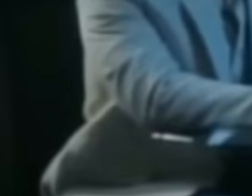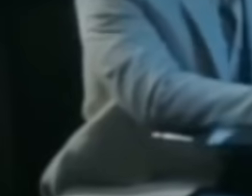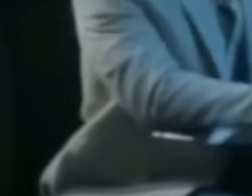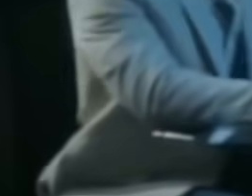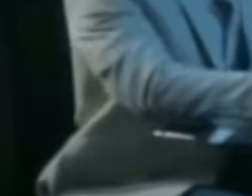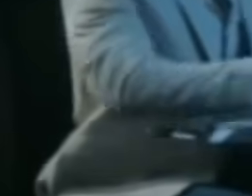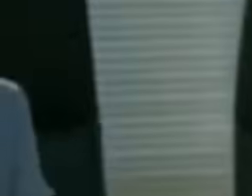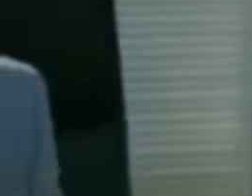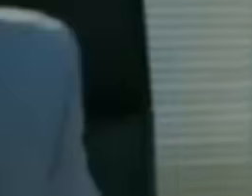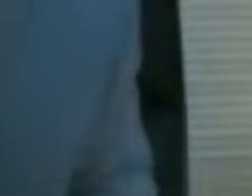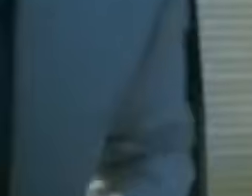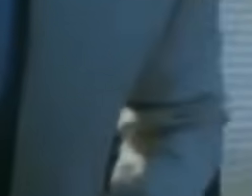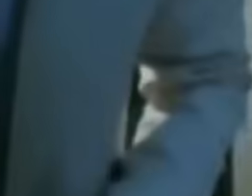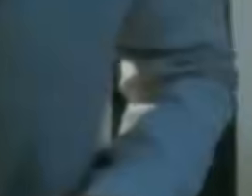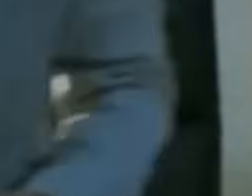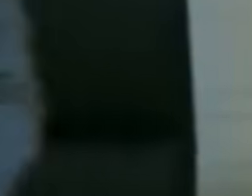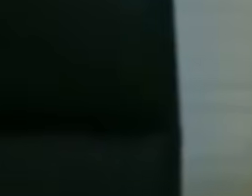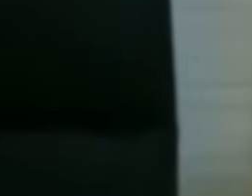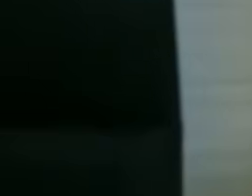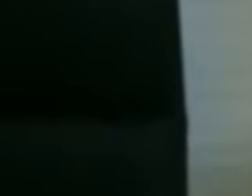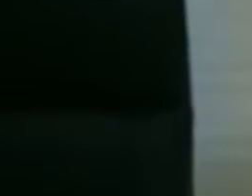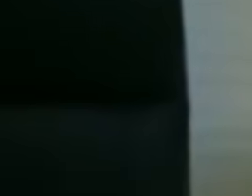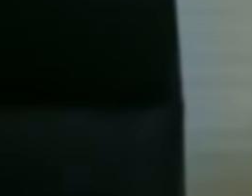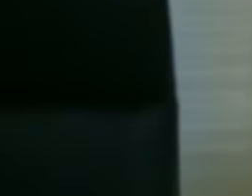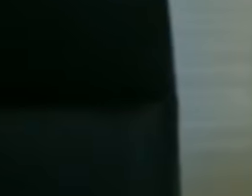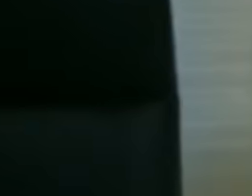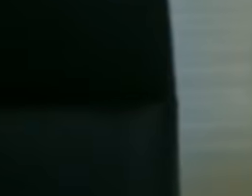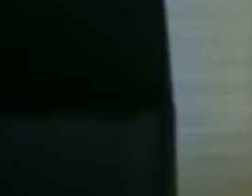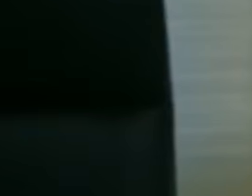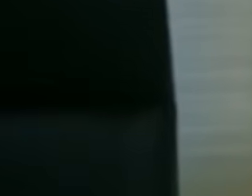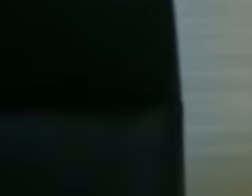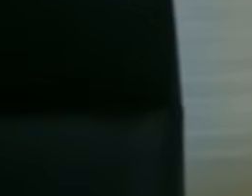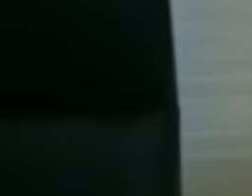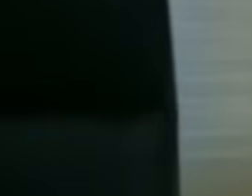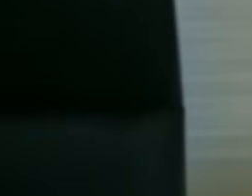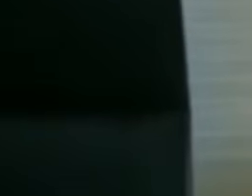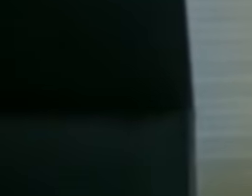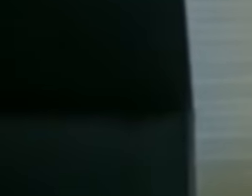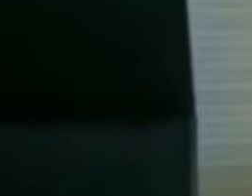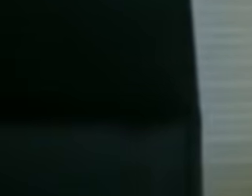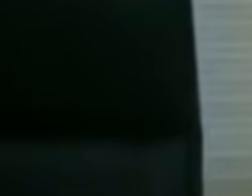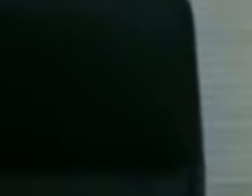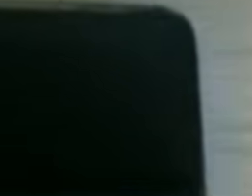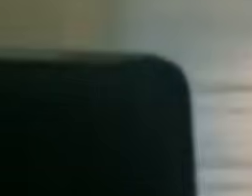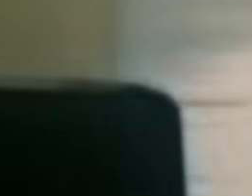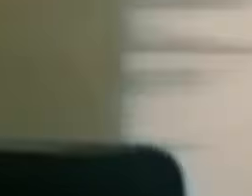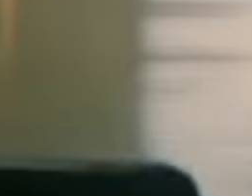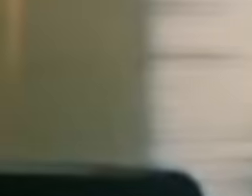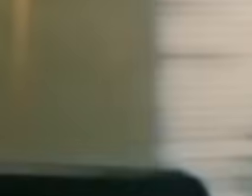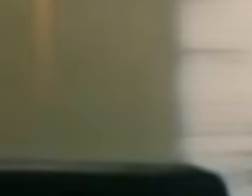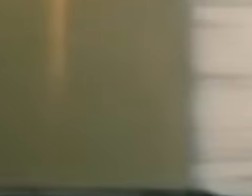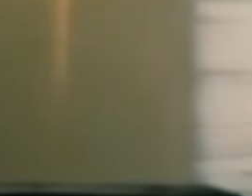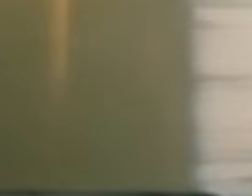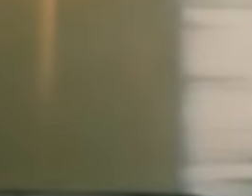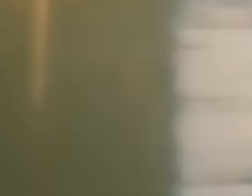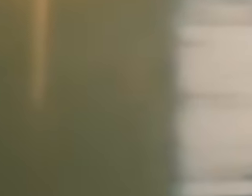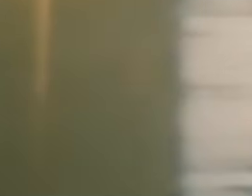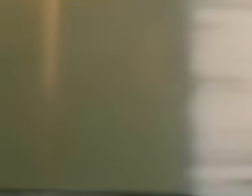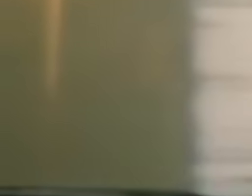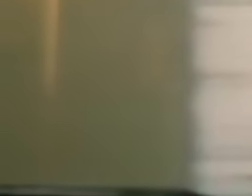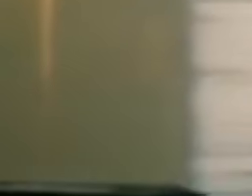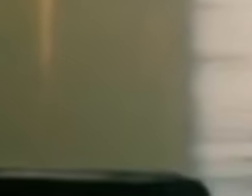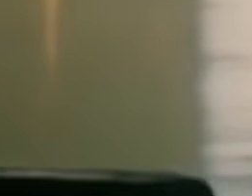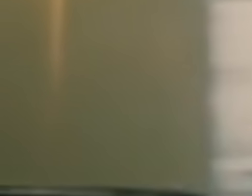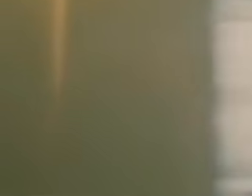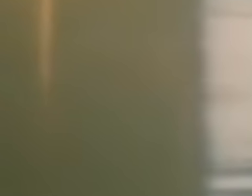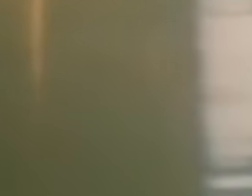you. صحيح يا مي، نازلة الانتخابات؟ لا معرفش، دي أول انتخابات ليا بره مصر فمعرفش أروح